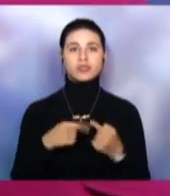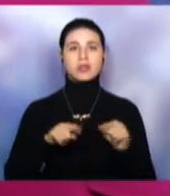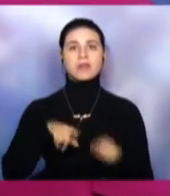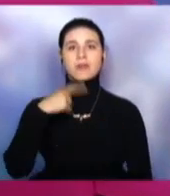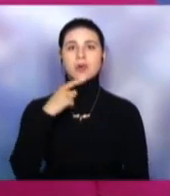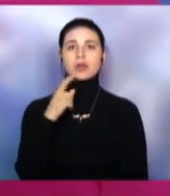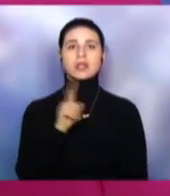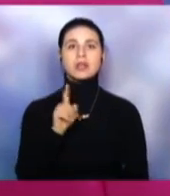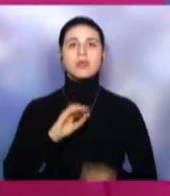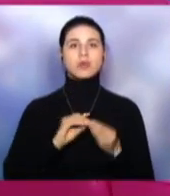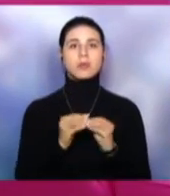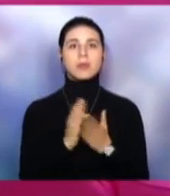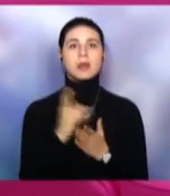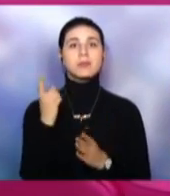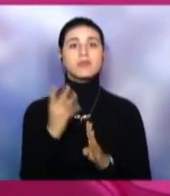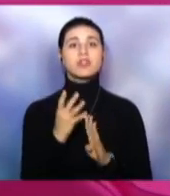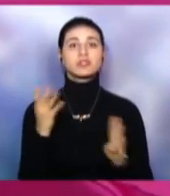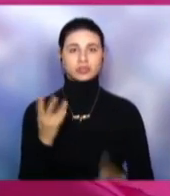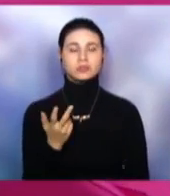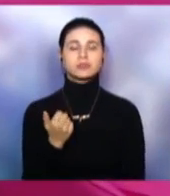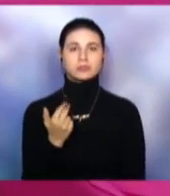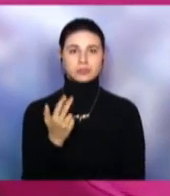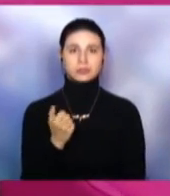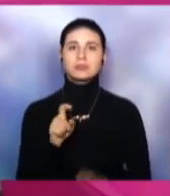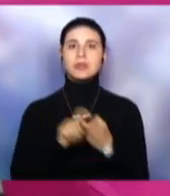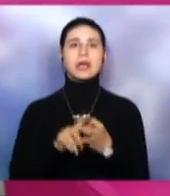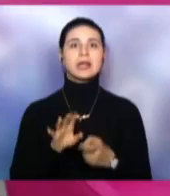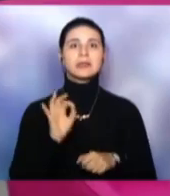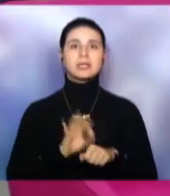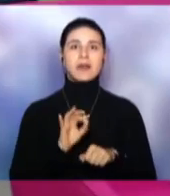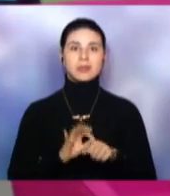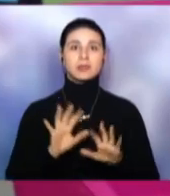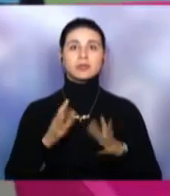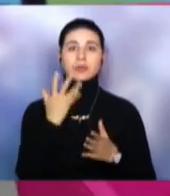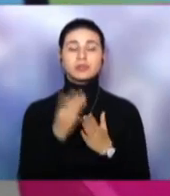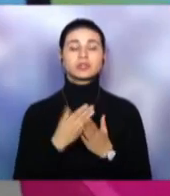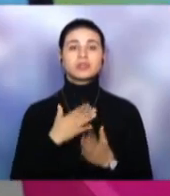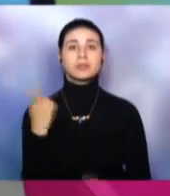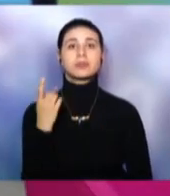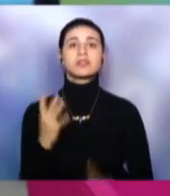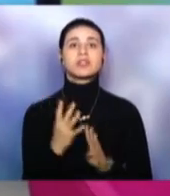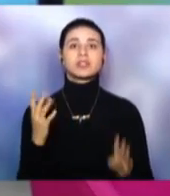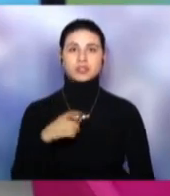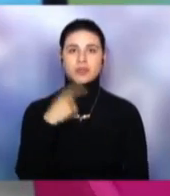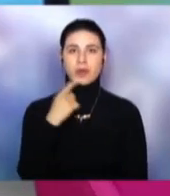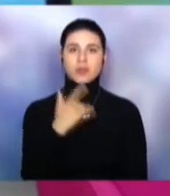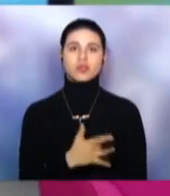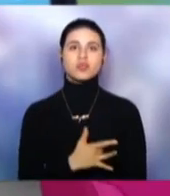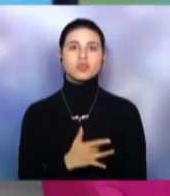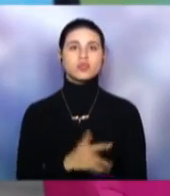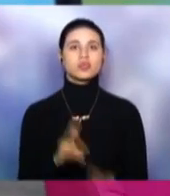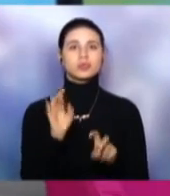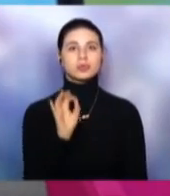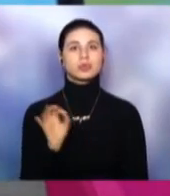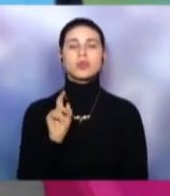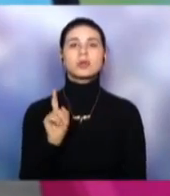ზარალდება პირველ რიგში, რა საკურველია, არა გადამდებ დაავადებათა შემთხვევაში, ჩვენ პირველ რიგში გამოყოფთ სწორედ გულ-სისხლძარღვთა